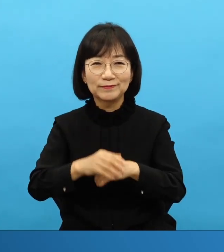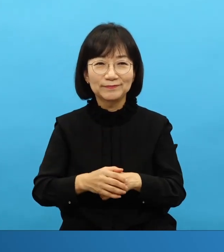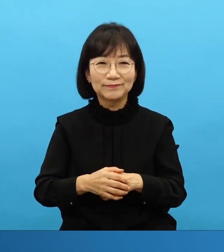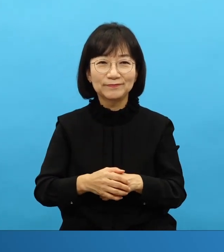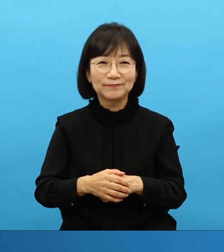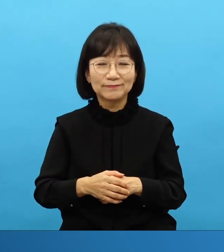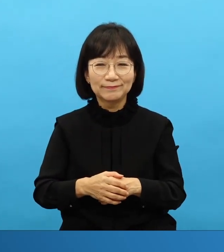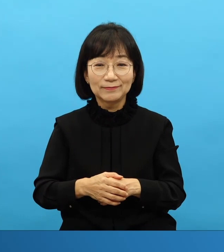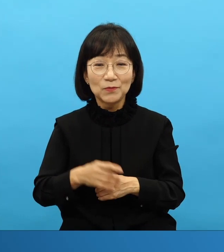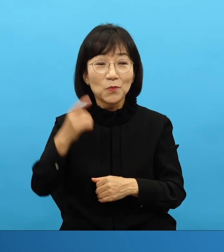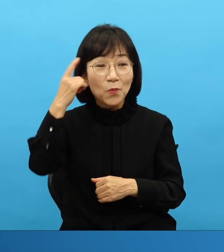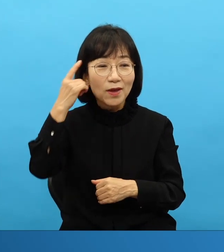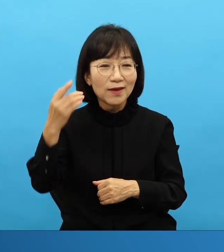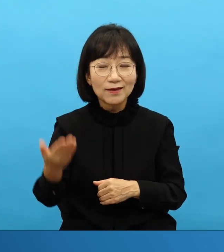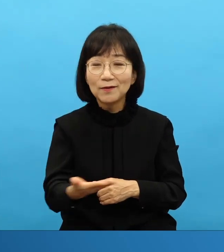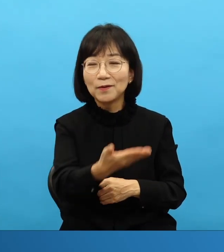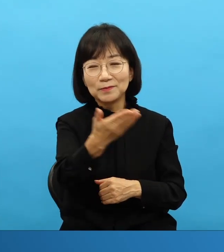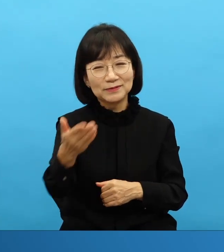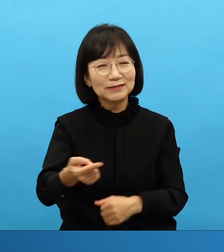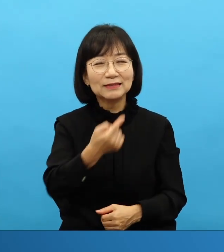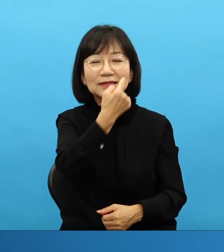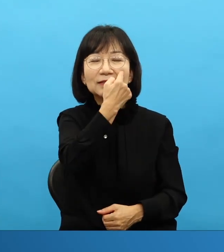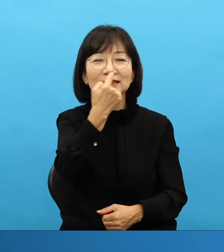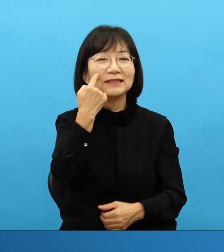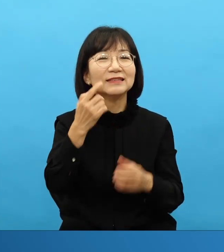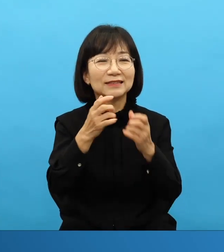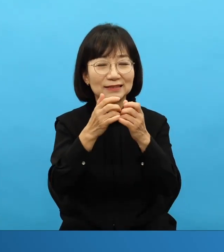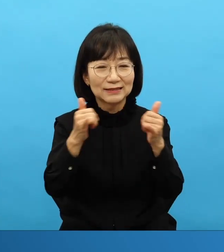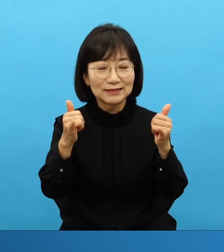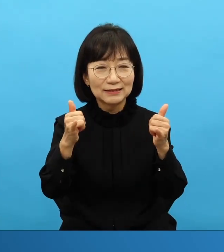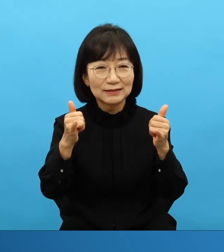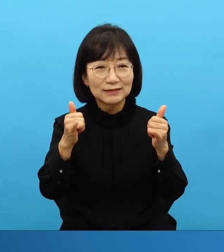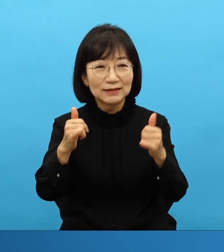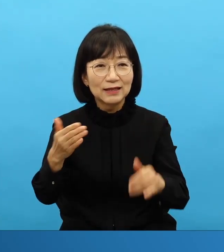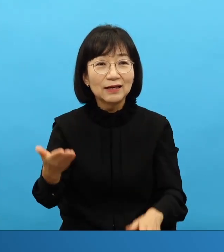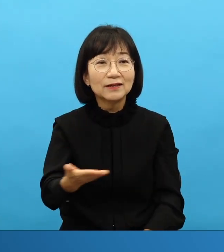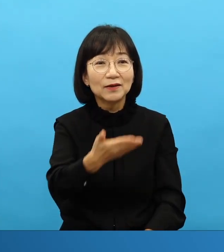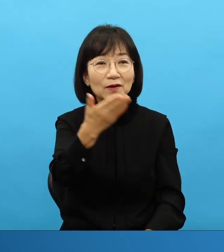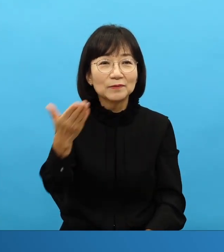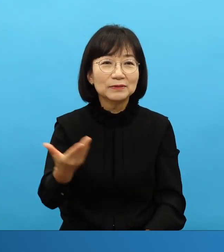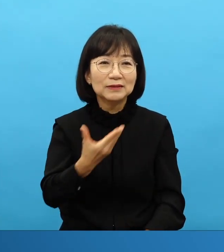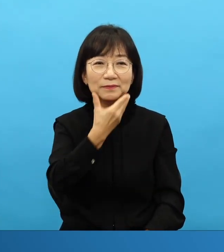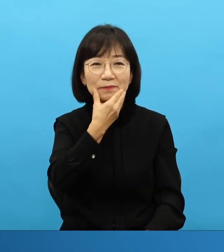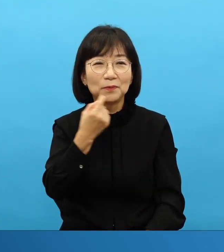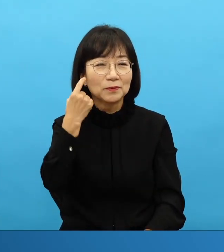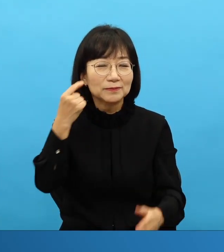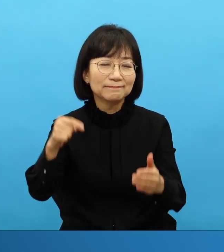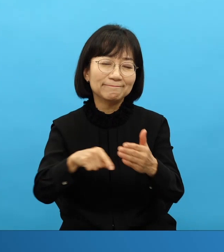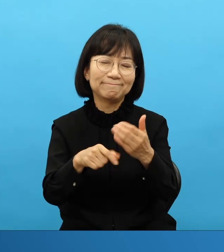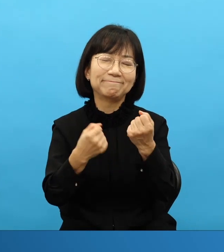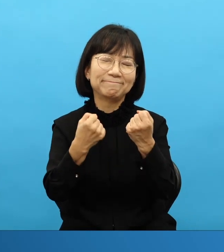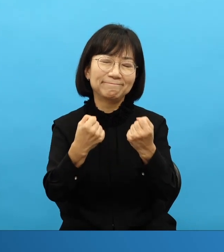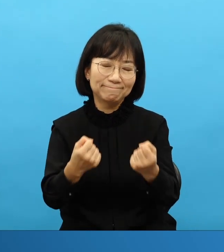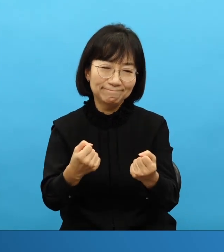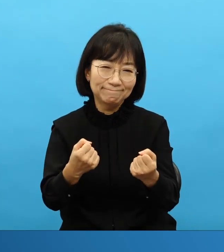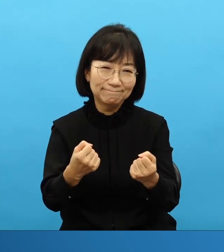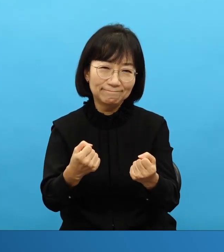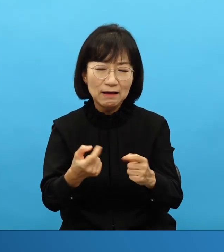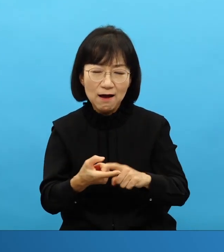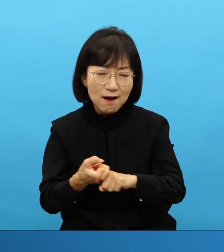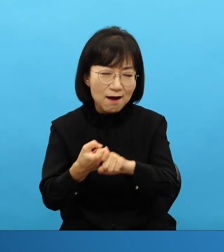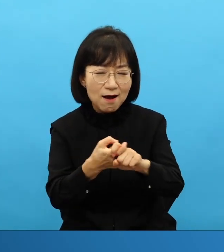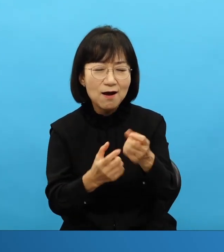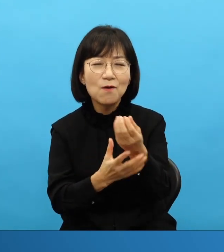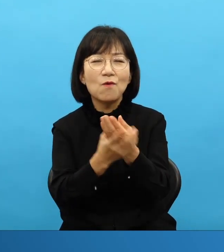身，这个就是证人。 그 여러분이 어디에 있기 때문에 여기에 있기 때문에 因为各位在哪里，你们在这个之中。 이